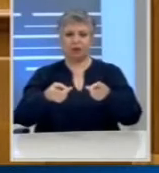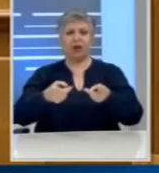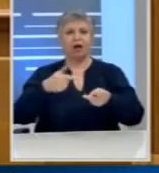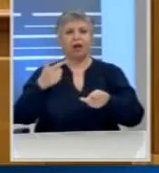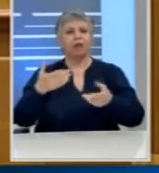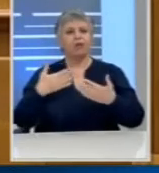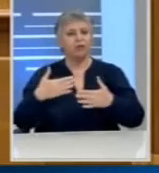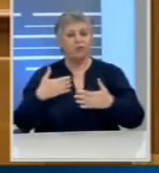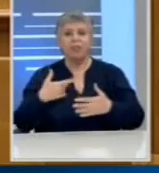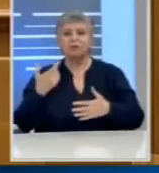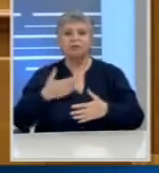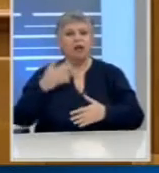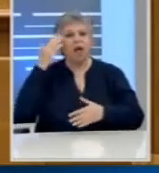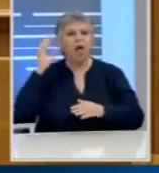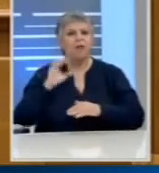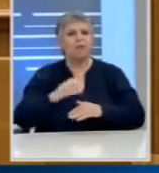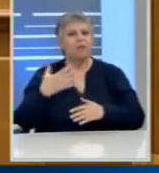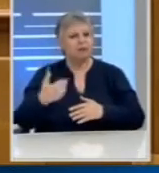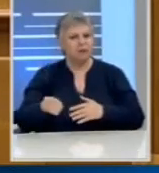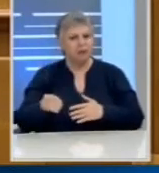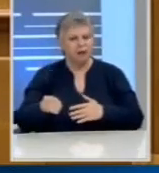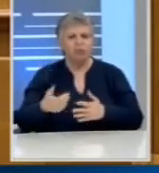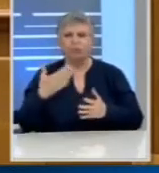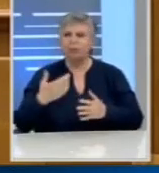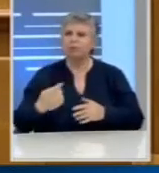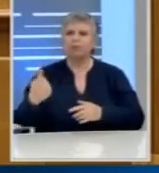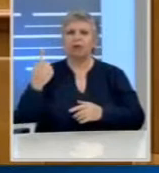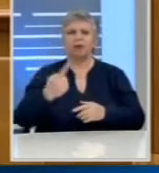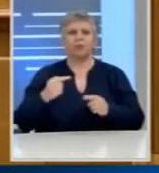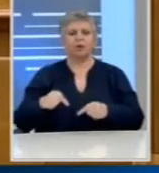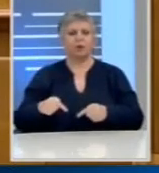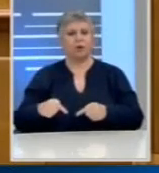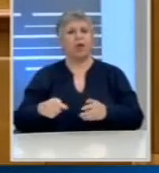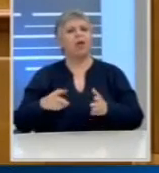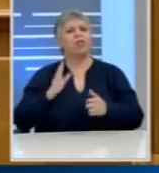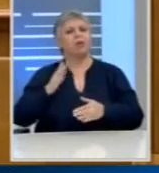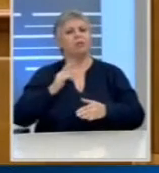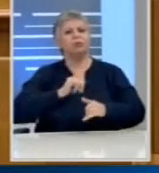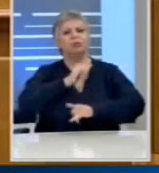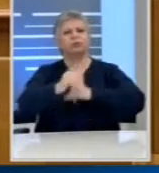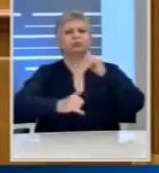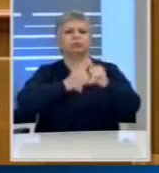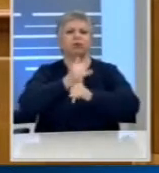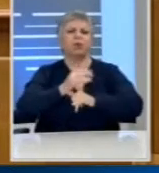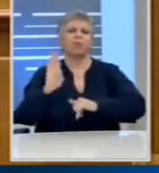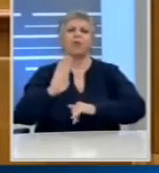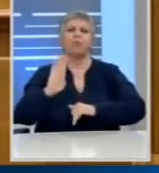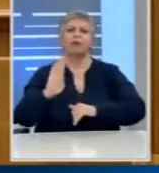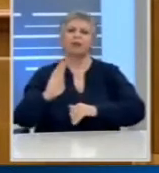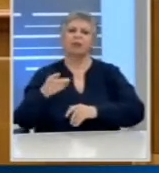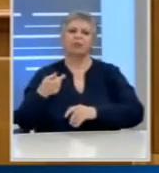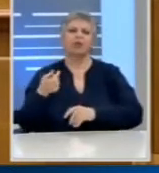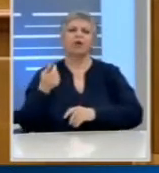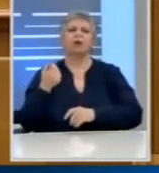υποψήφιοι επενδυτές, ας ανοίξουν το τηλέφωνό τους και ας μπουν στην ιστοσελίδα του Bloomberg. Να δούνε